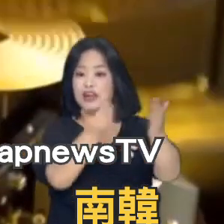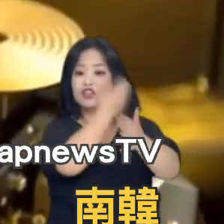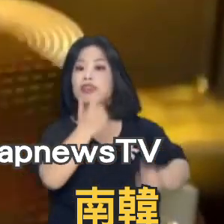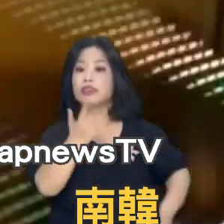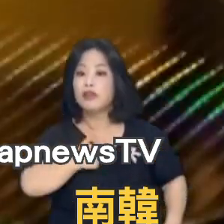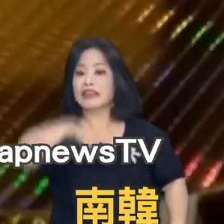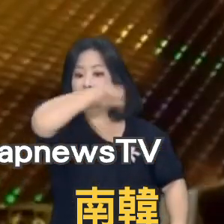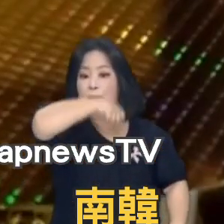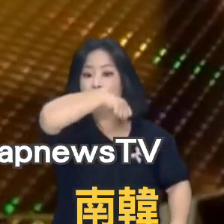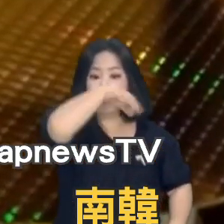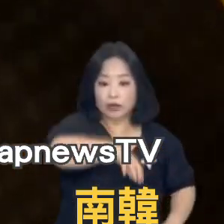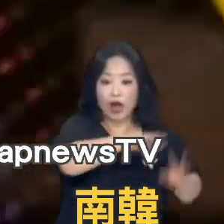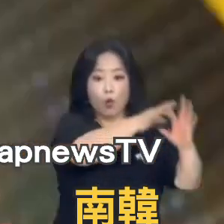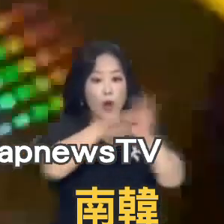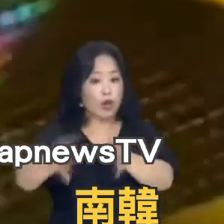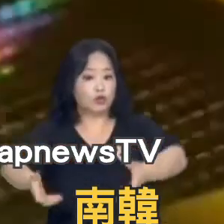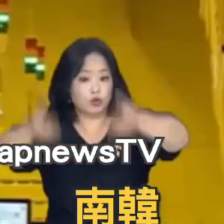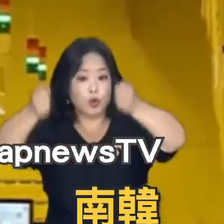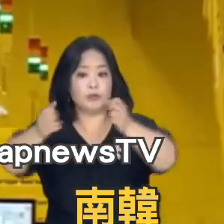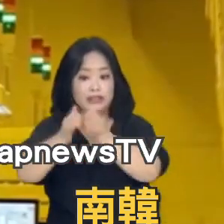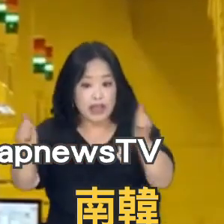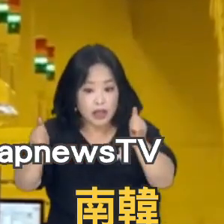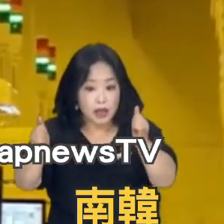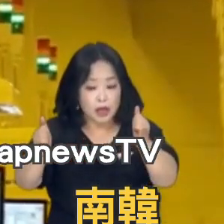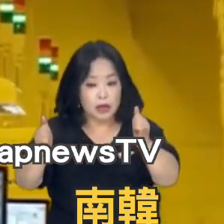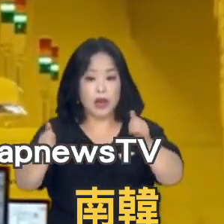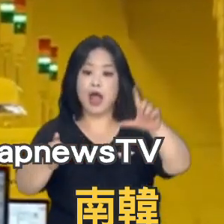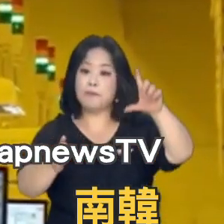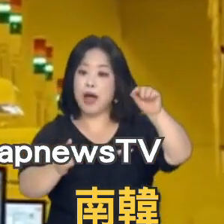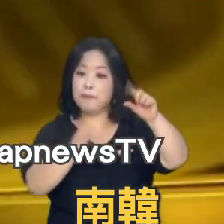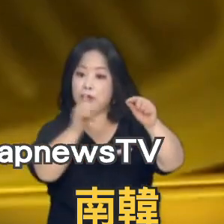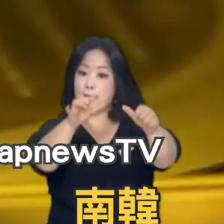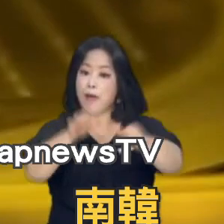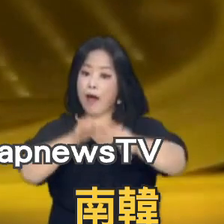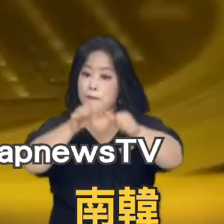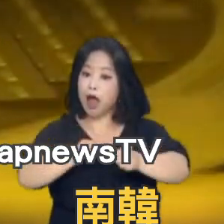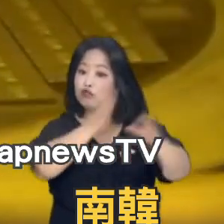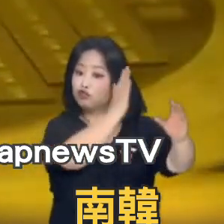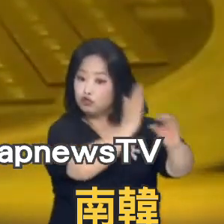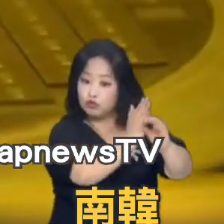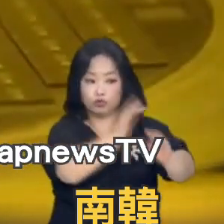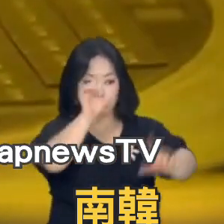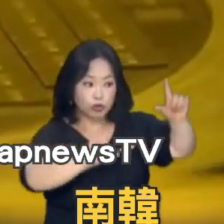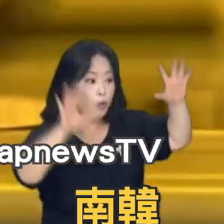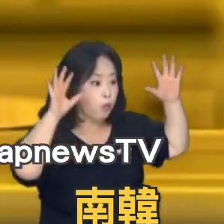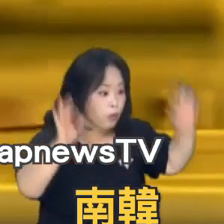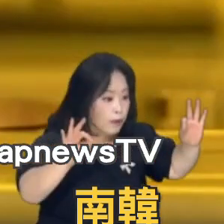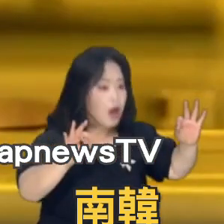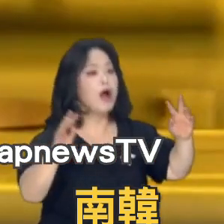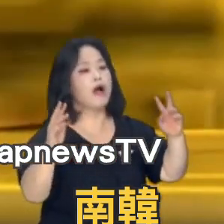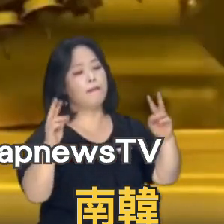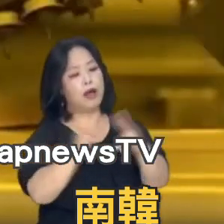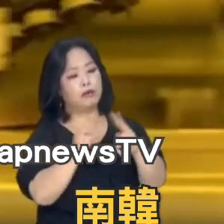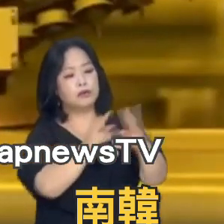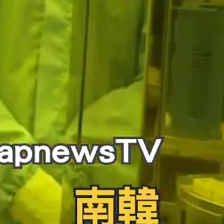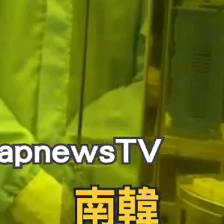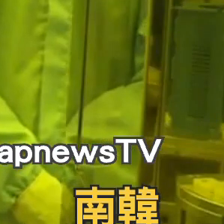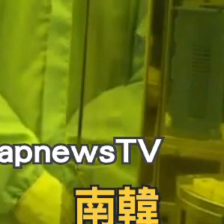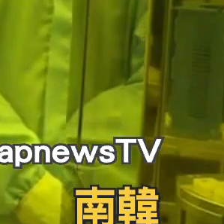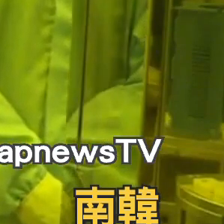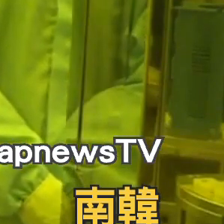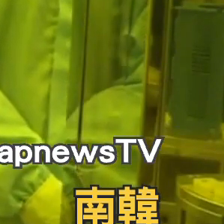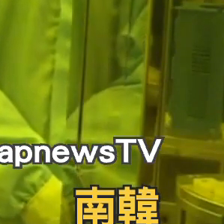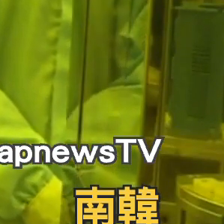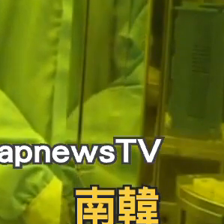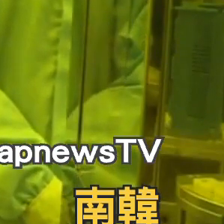을바탕으로관련졸업생을연만여명씩배출하고있는것을감안하면반도체인력양성은더욱시급해보입니다 한